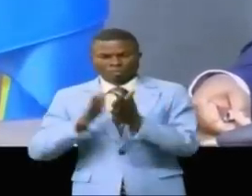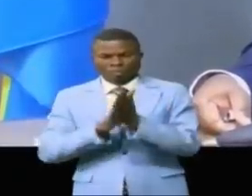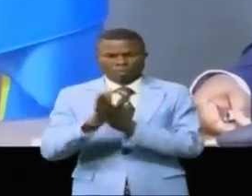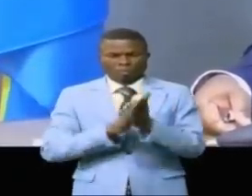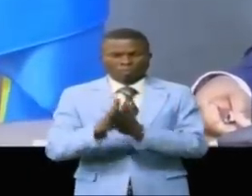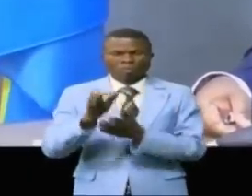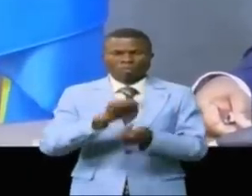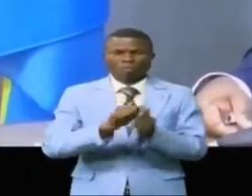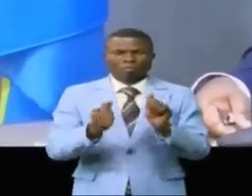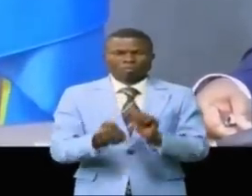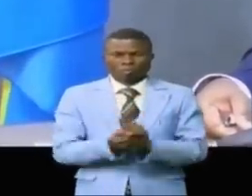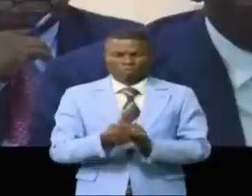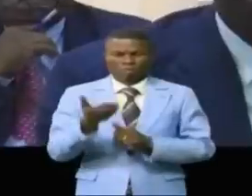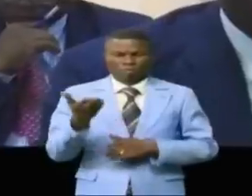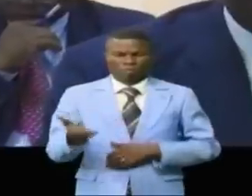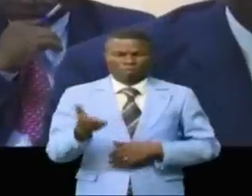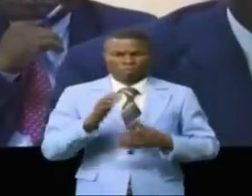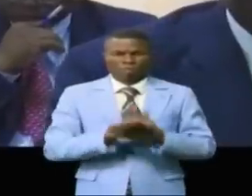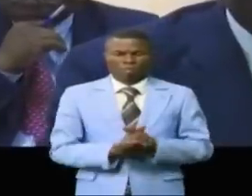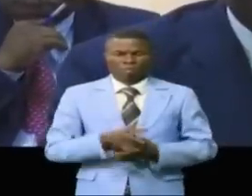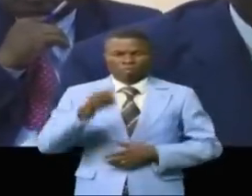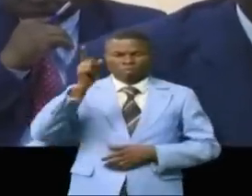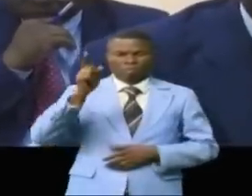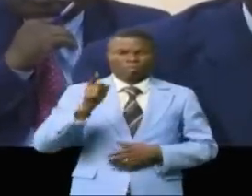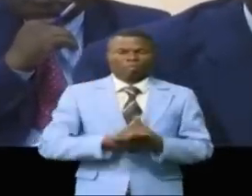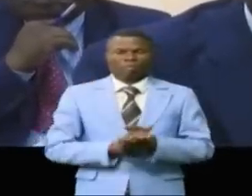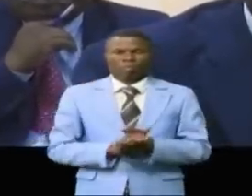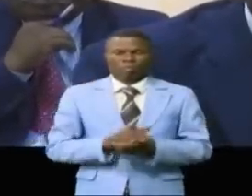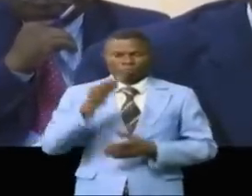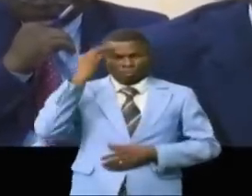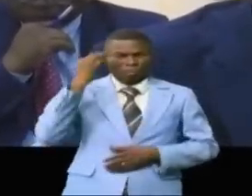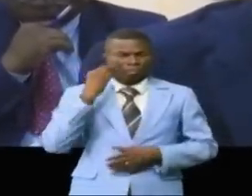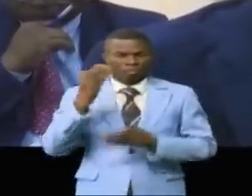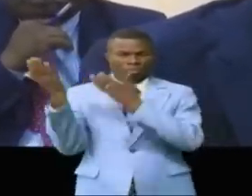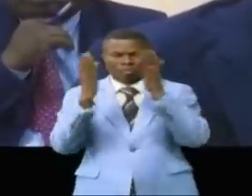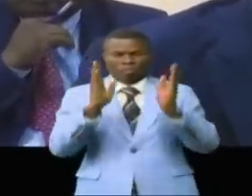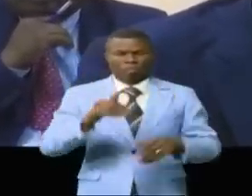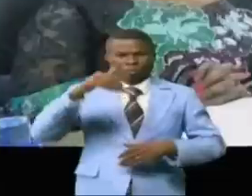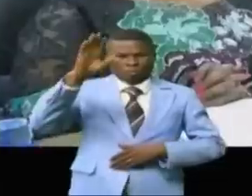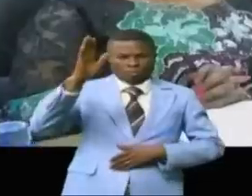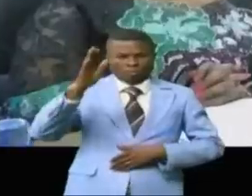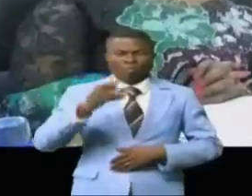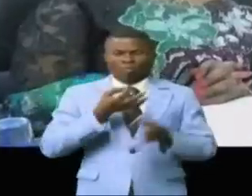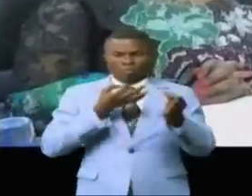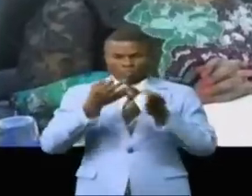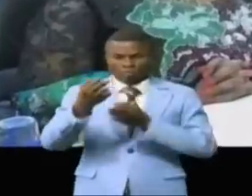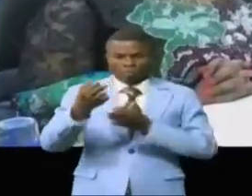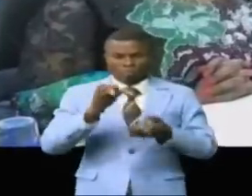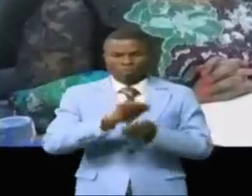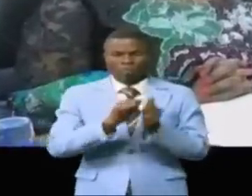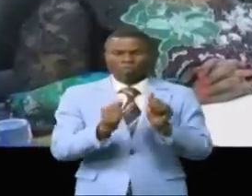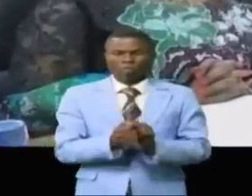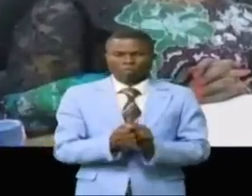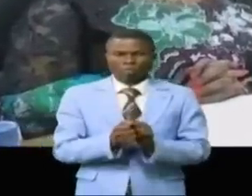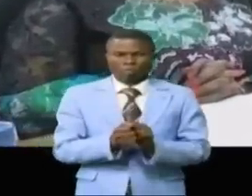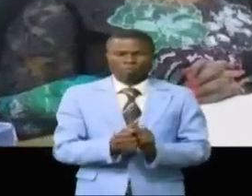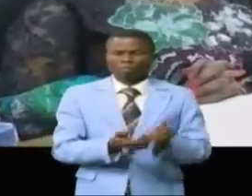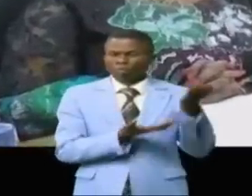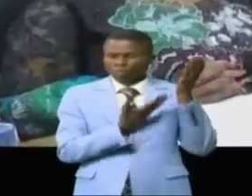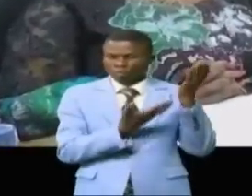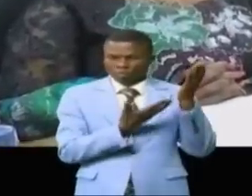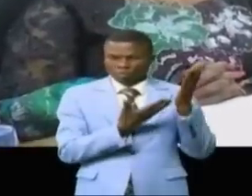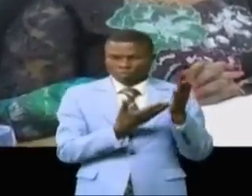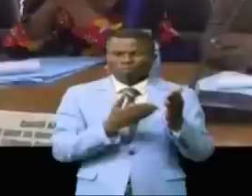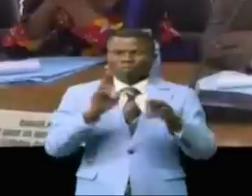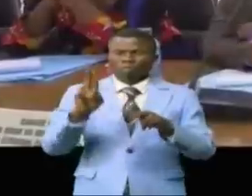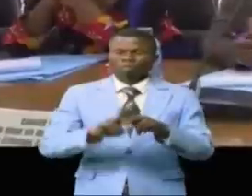secteur manufacturier. Jean-Lucien Boussard, ministre du Commerce extérieur, est revenu sur l'enjeu le plus important de la mise